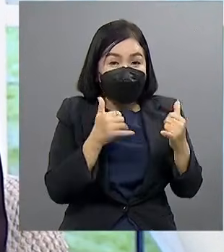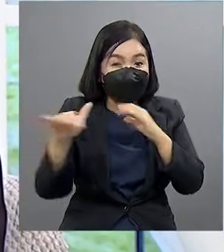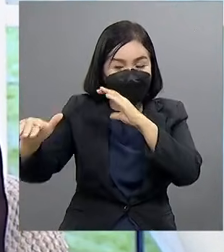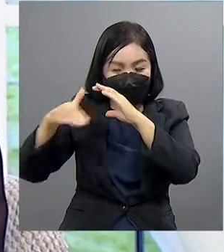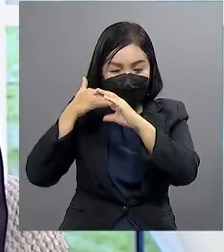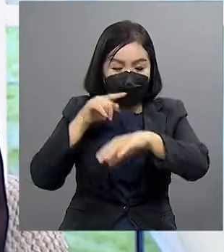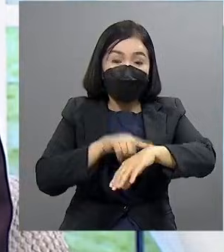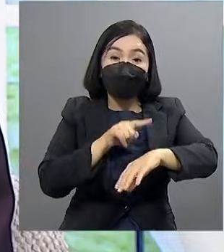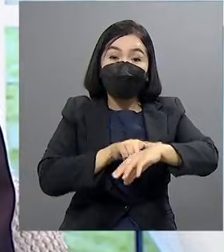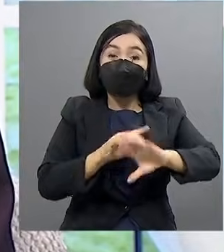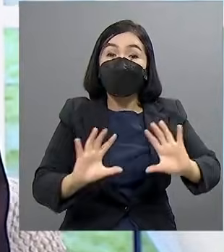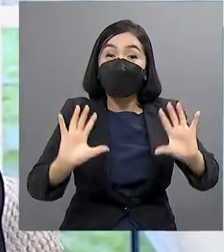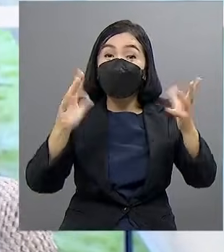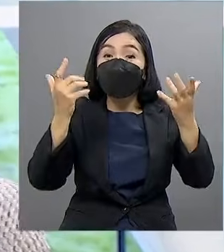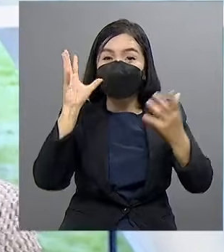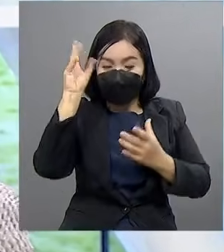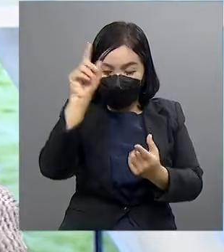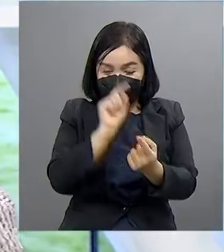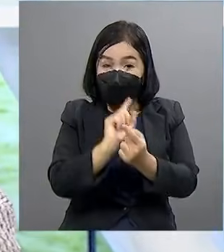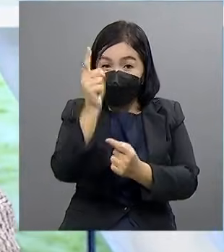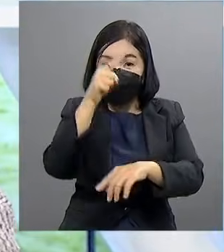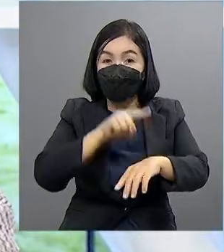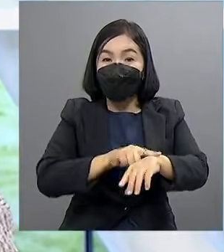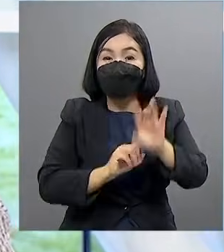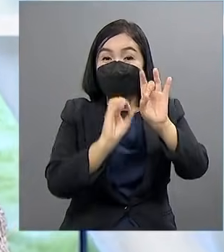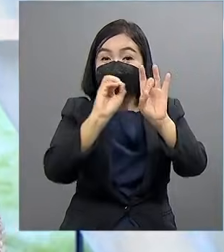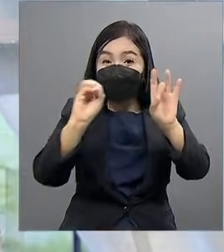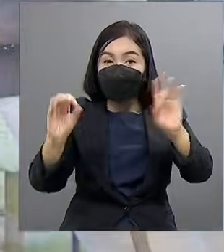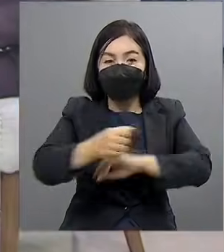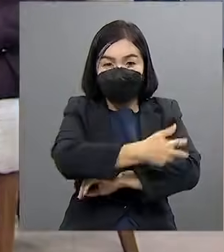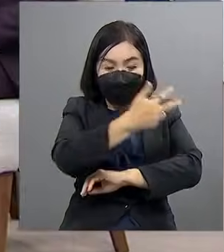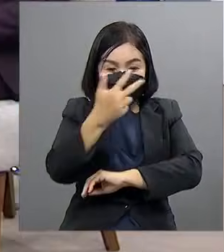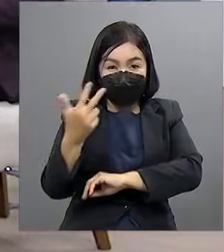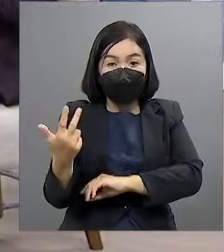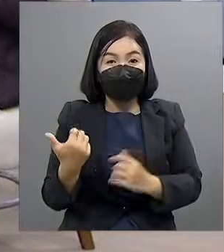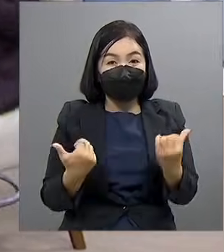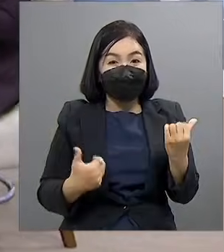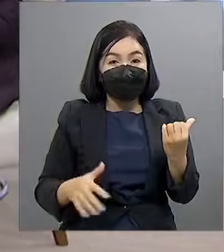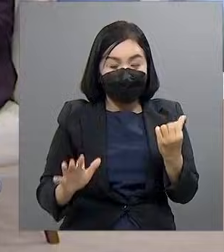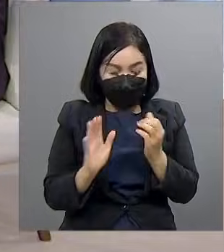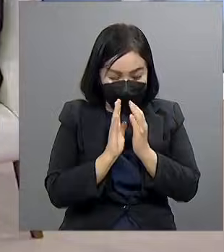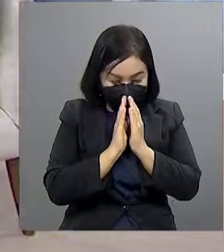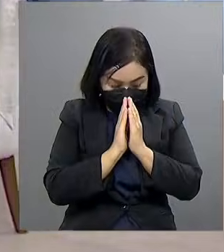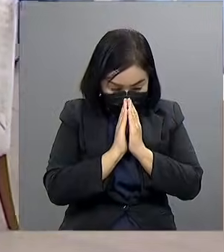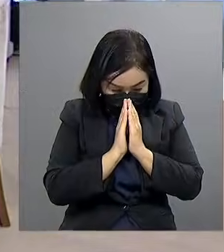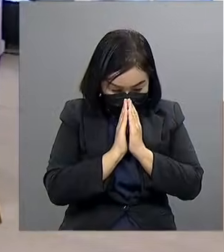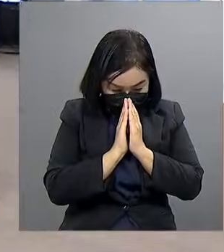ไรตี้พรุ่งนี้กลับมาเจอกัน 8:00 น.ดังช่องไทย PBS ลากันไปก่อนนะครับสวัสดีครับ สวัสดีค่ะ